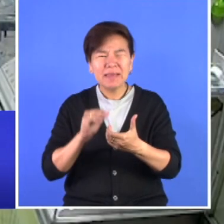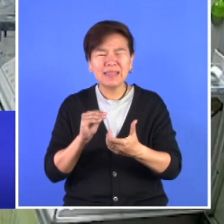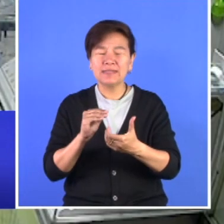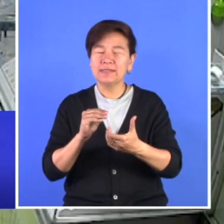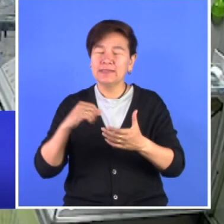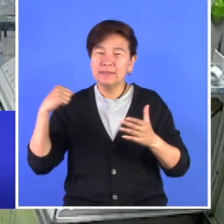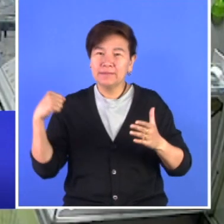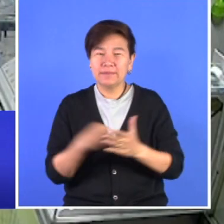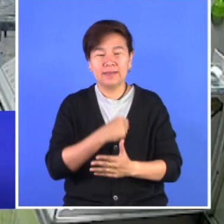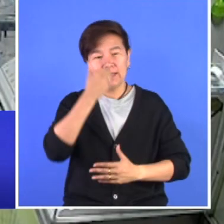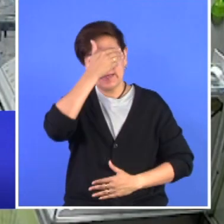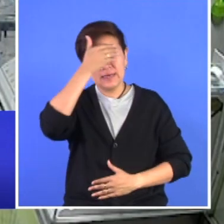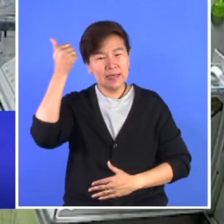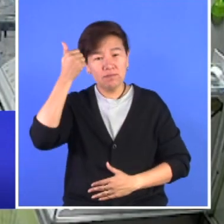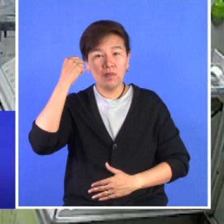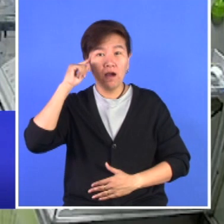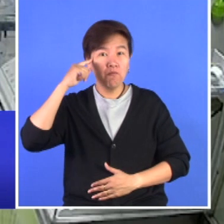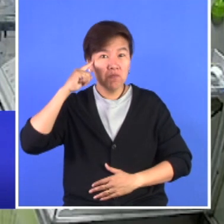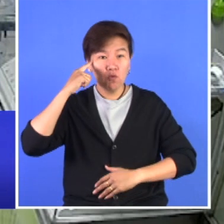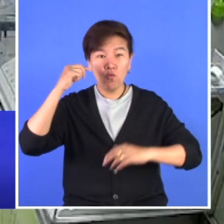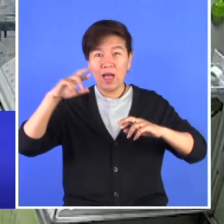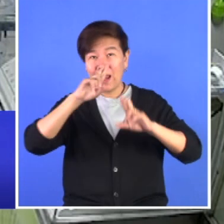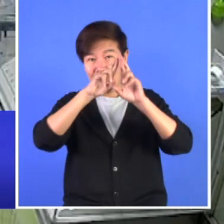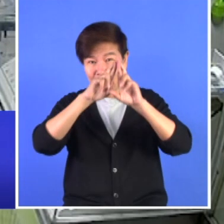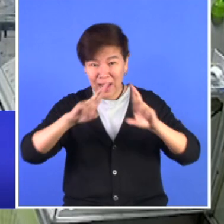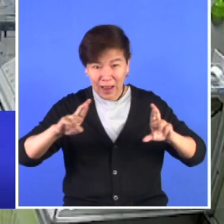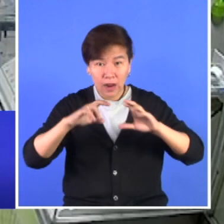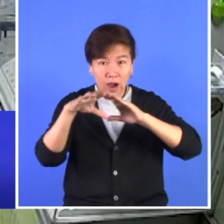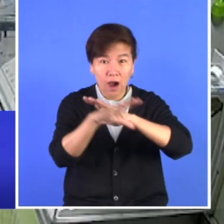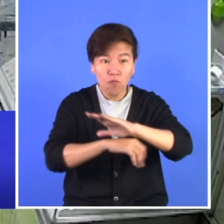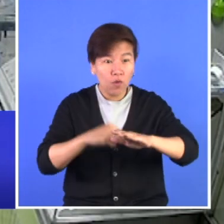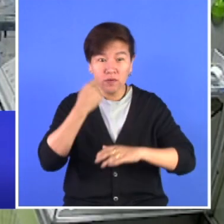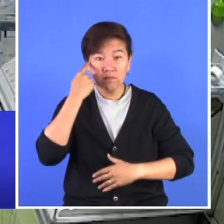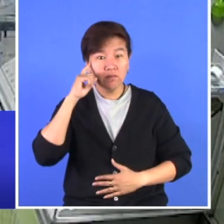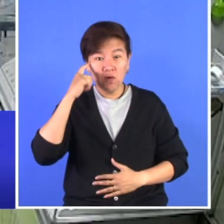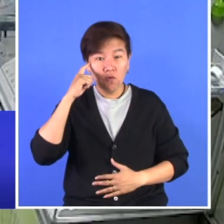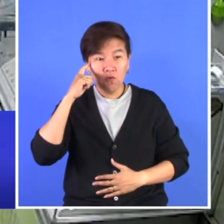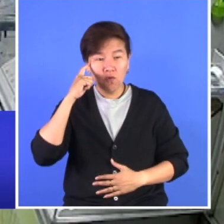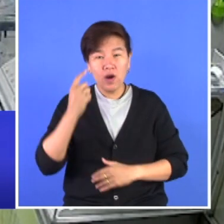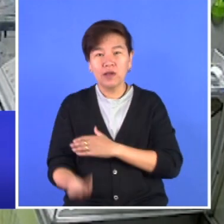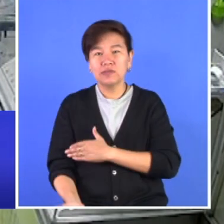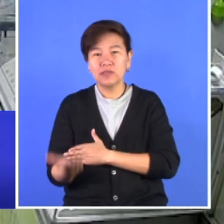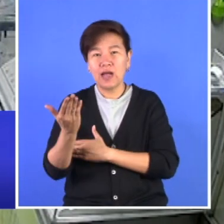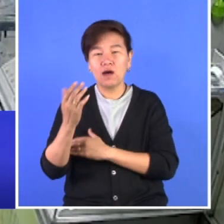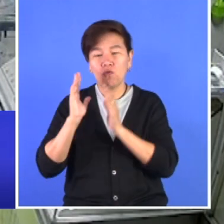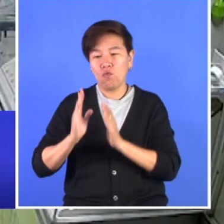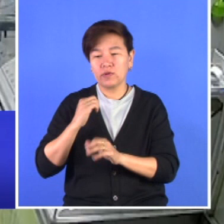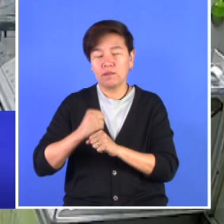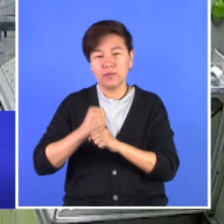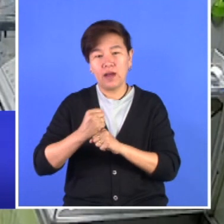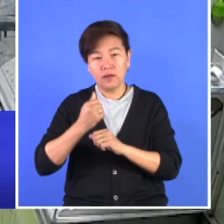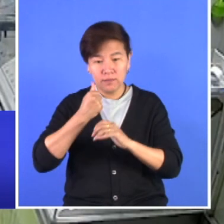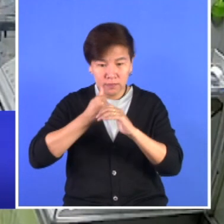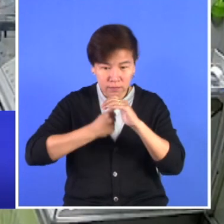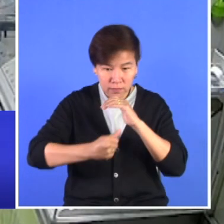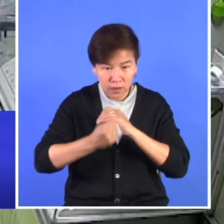ลืมเสร็จปุ๊บก็เลยไม่รู้ว่าเกิดอะไรขึ้นภายในร้านพนักงานมาทำงานตอนเช้าสิ่งที่เห็นคือตู้